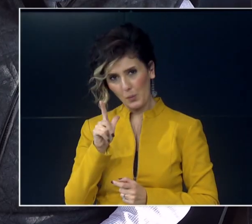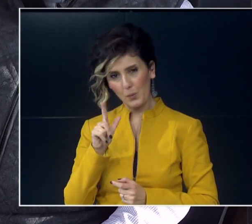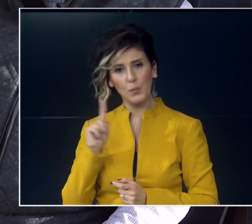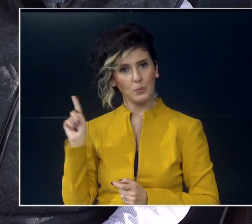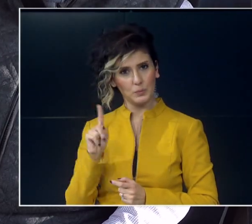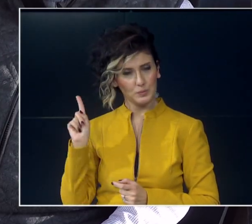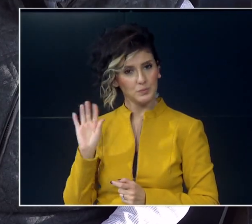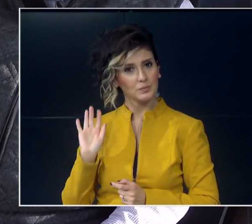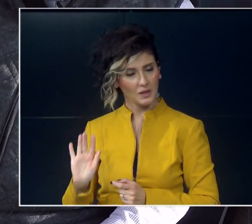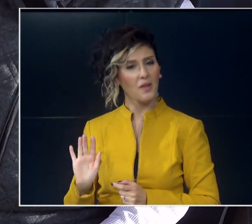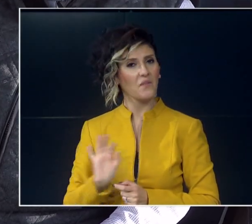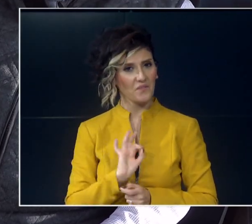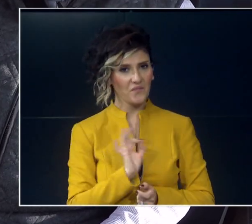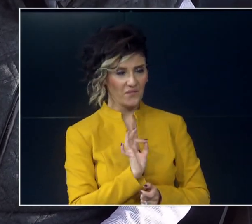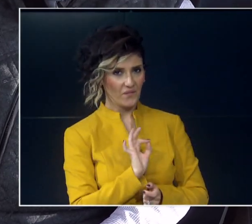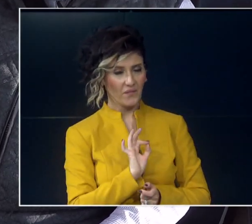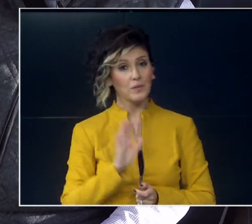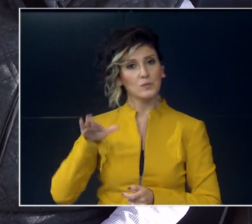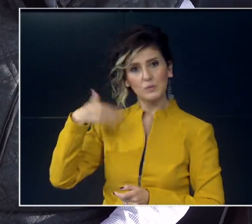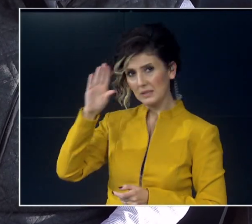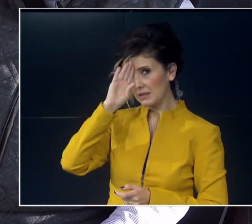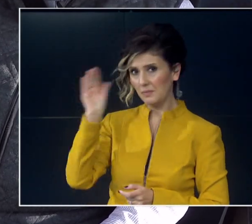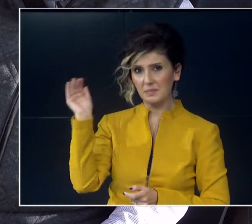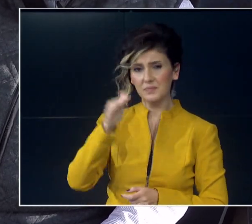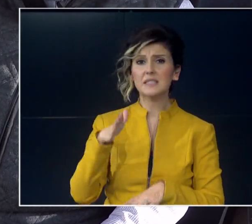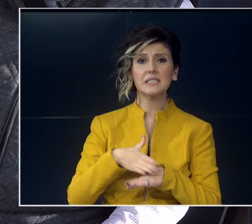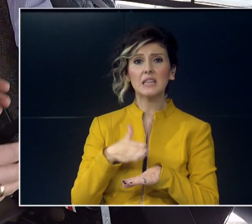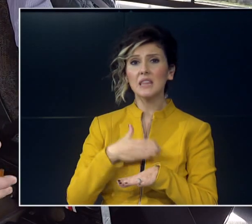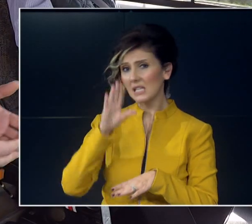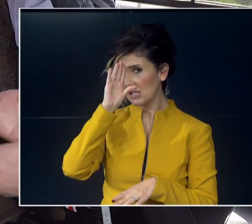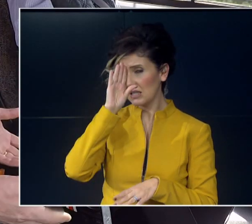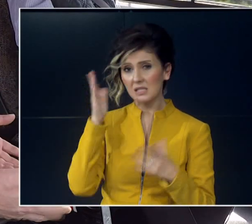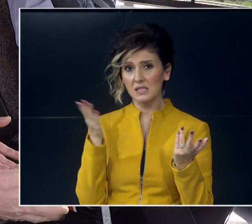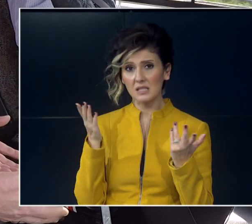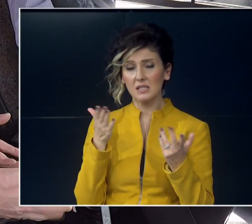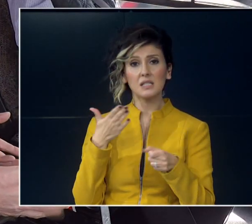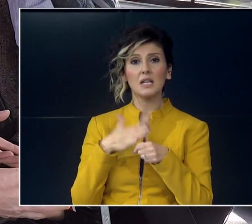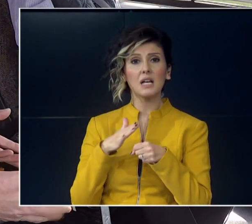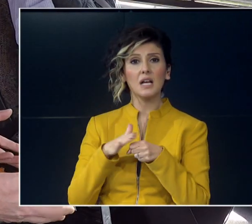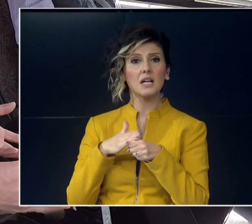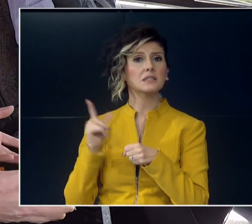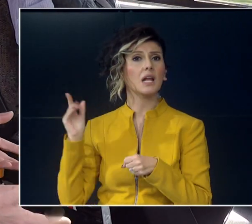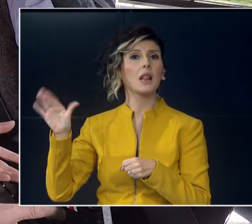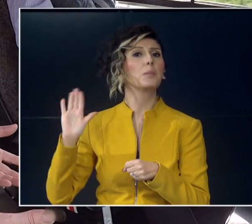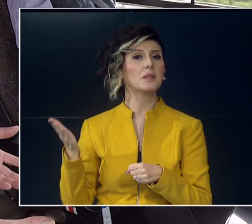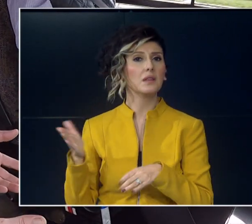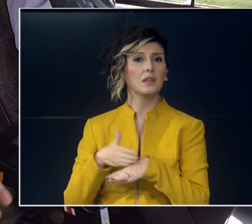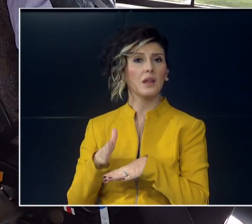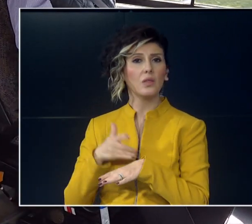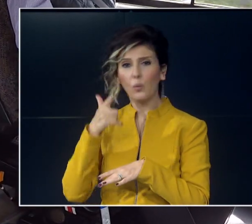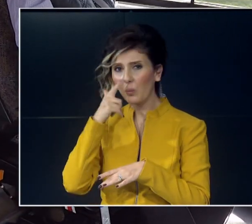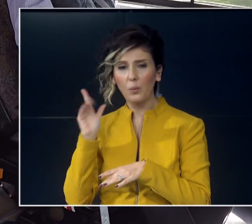köyde yaptınız. Evet. Ama sonra İstanbul'a gittiniz. Neden? O yani Kayseri'ye gitmediniz.